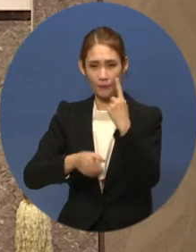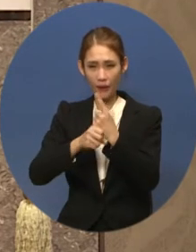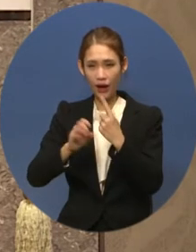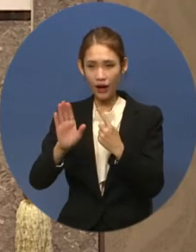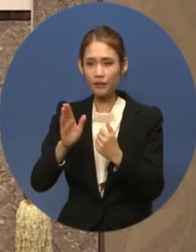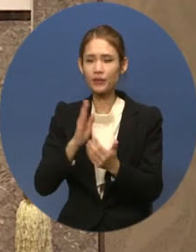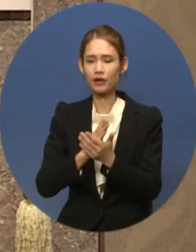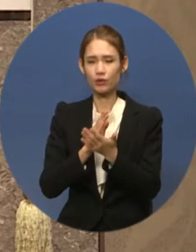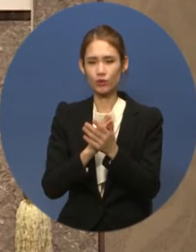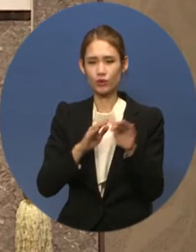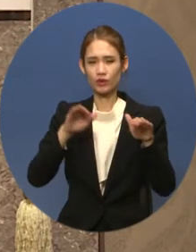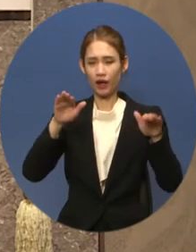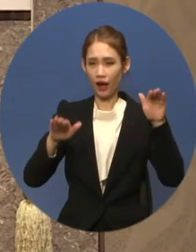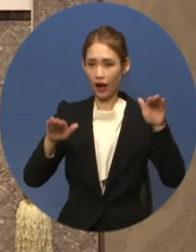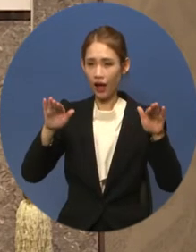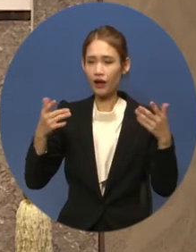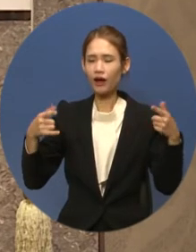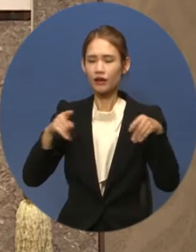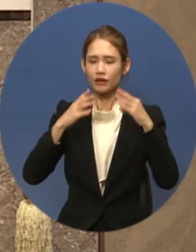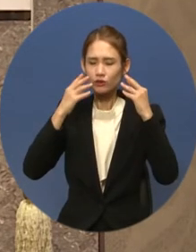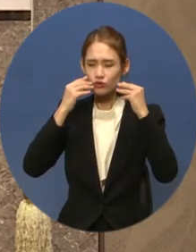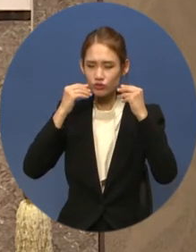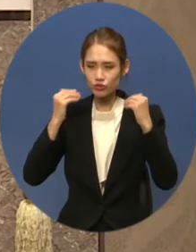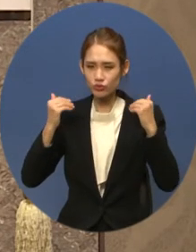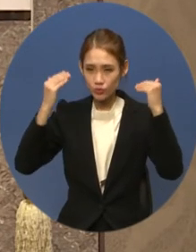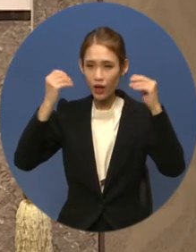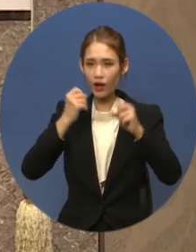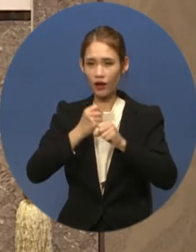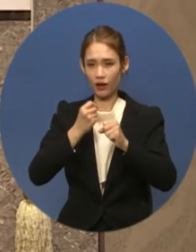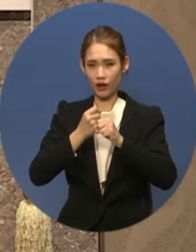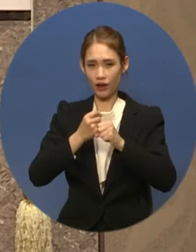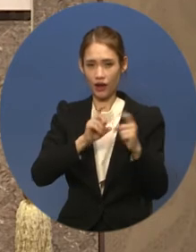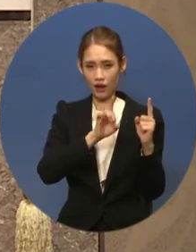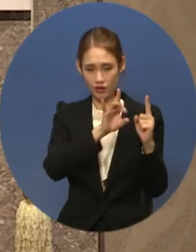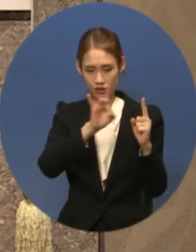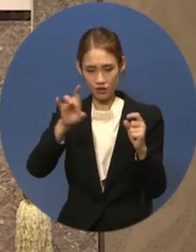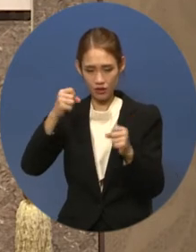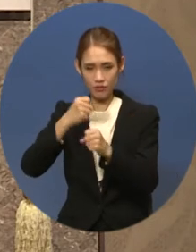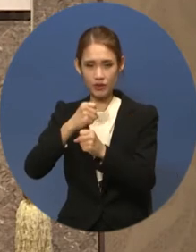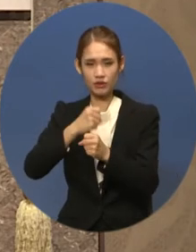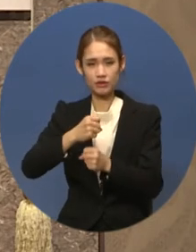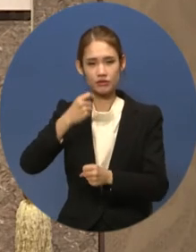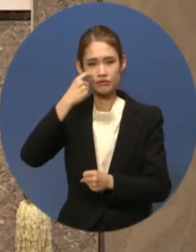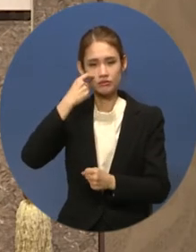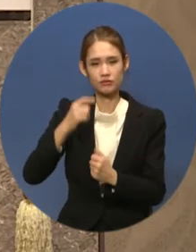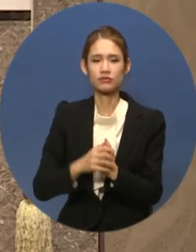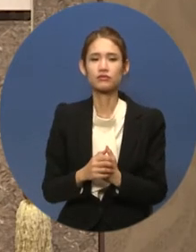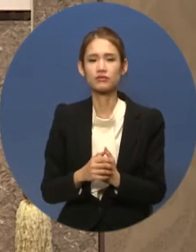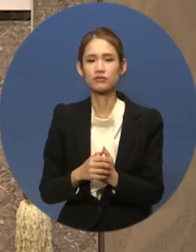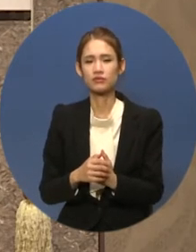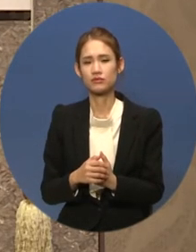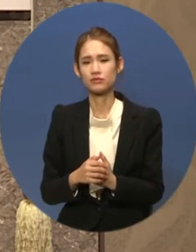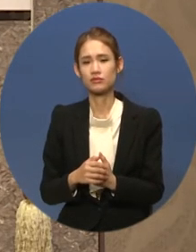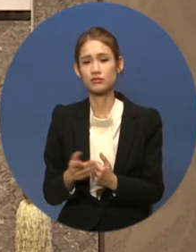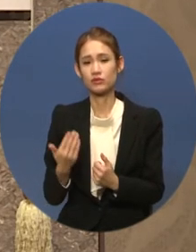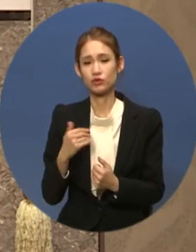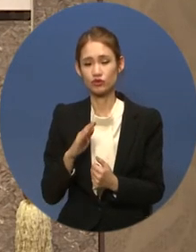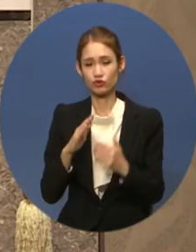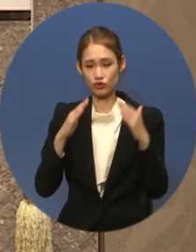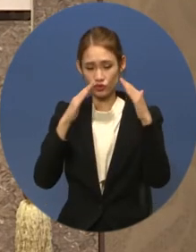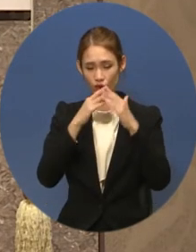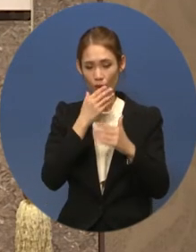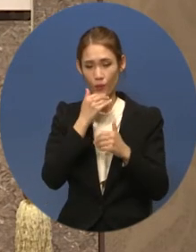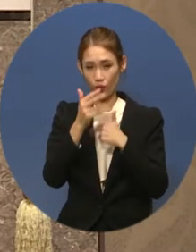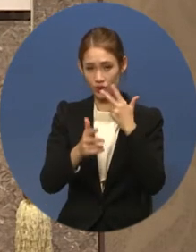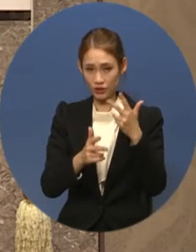고르게 성장할 수 있는 계기가 된다고 하는 모델들을 하나하나 만들어 가고자 합니다 아까 우리가 주거복지 사업에서도